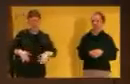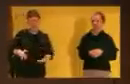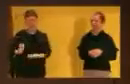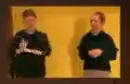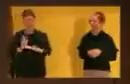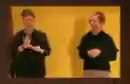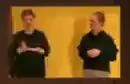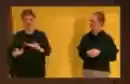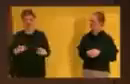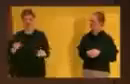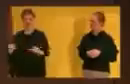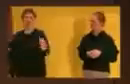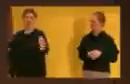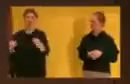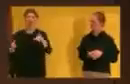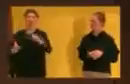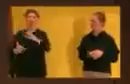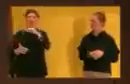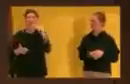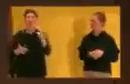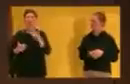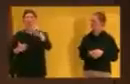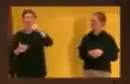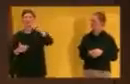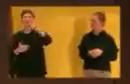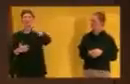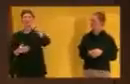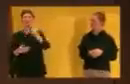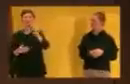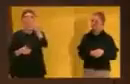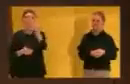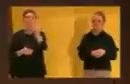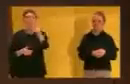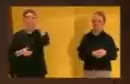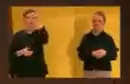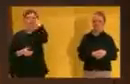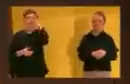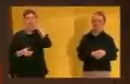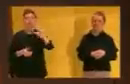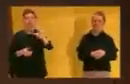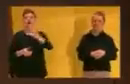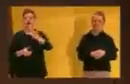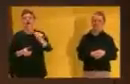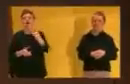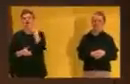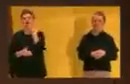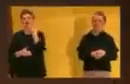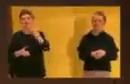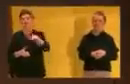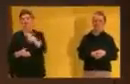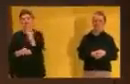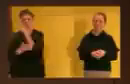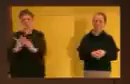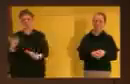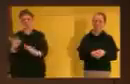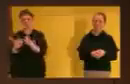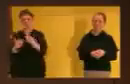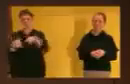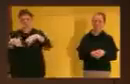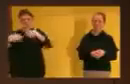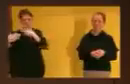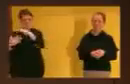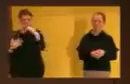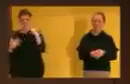es in Dresden? Wer soll das abfangen? Wir haben diesen Standort vor den Kopf geknallt bekommen, in